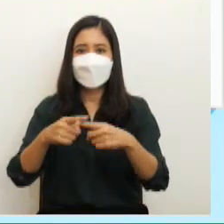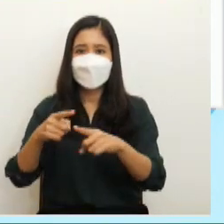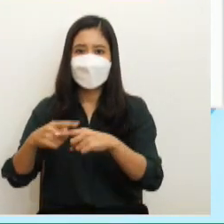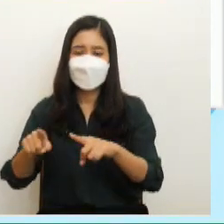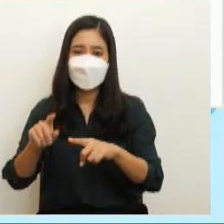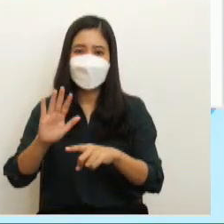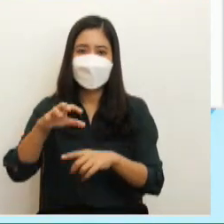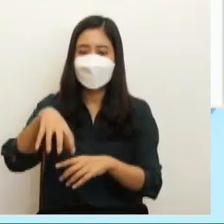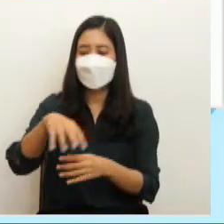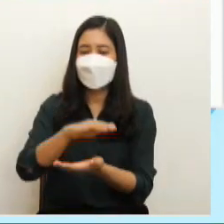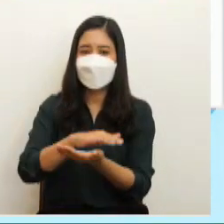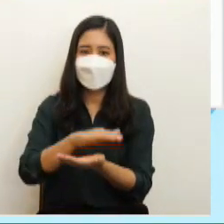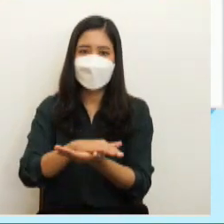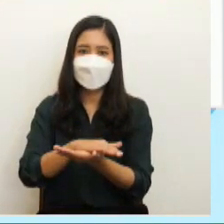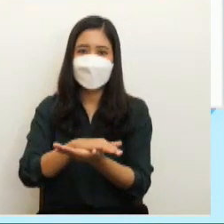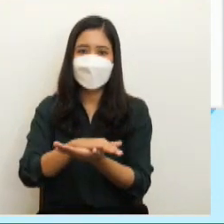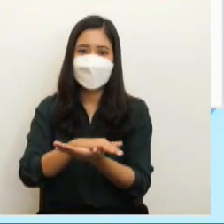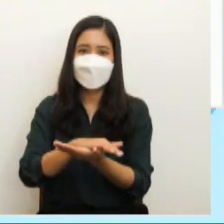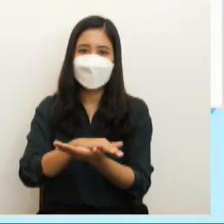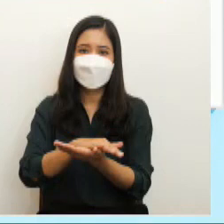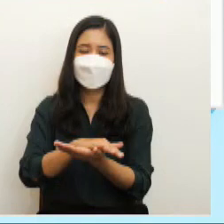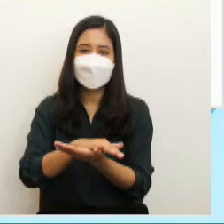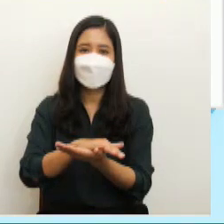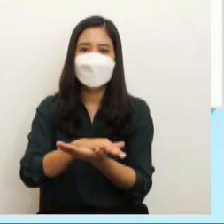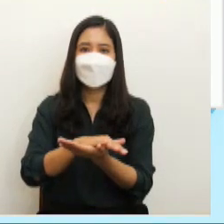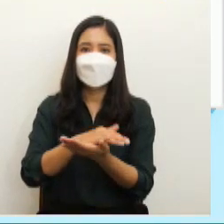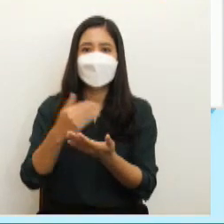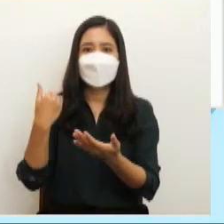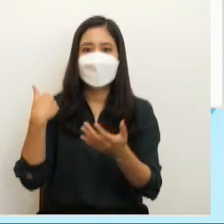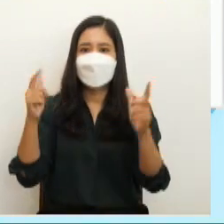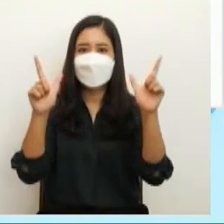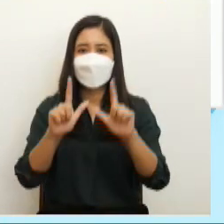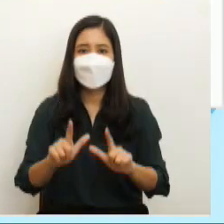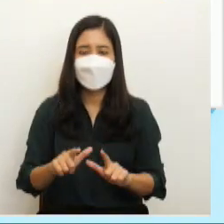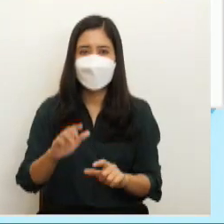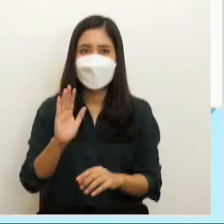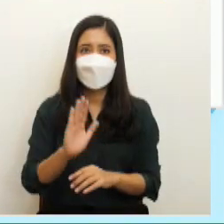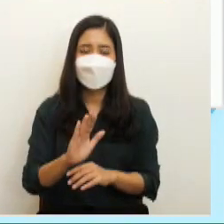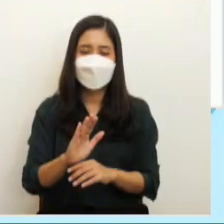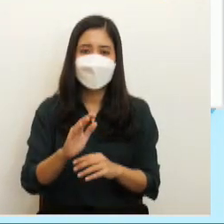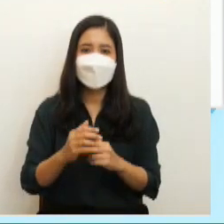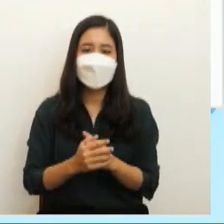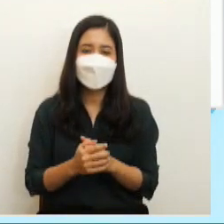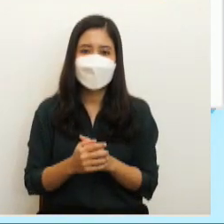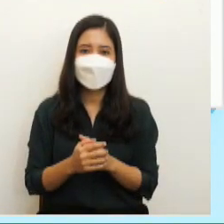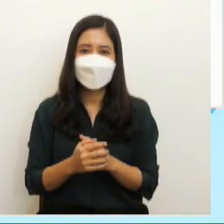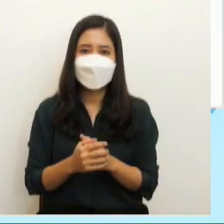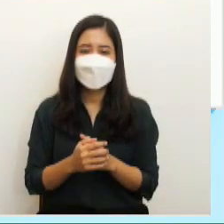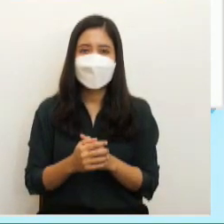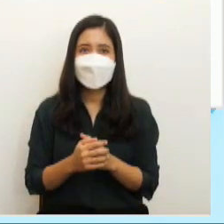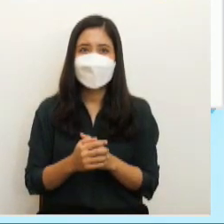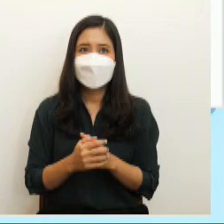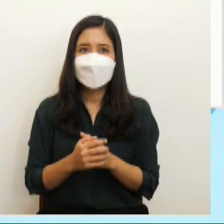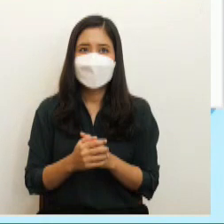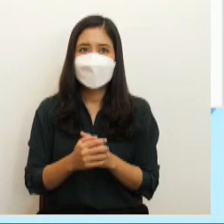าเนี่ยเป็น open air หลายสถานศึกษาเป็นลักษณะของห้องปรับอากาศนะครับหลักๆของกรมอนามัยเนี่ยก็ขอร้องว่า